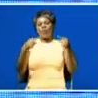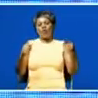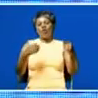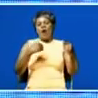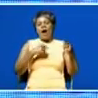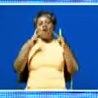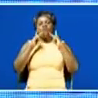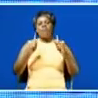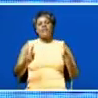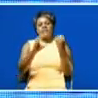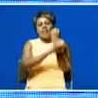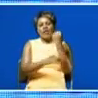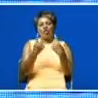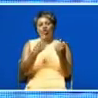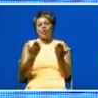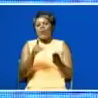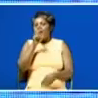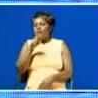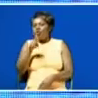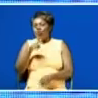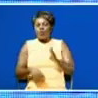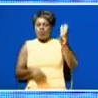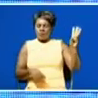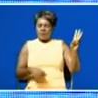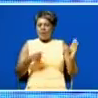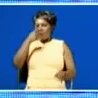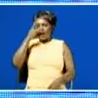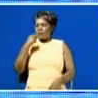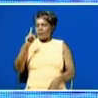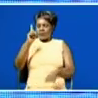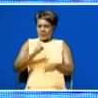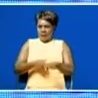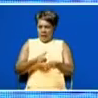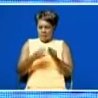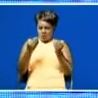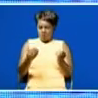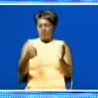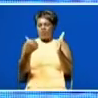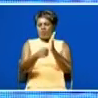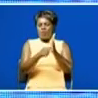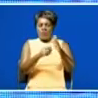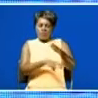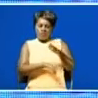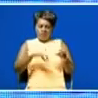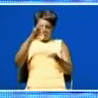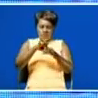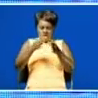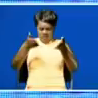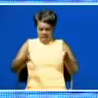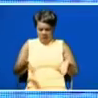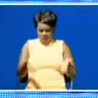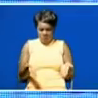utulivu nchini. Akizungumza huko Kitui Magharibi, Kalonzo amesema kuwa wakati wa kushughulikia matatizo ya wizi wa kura ni sasa.